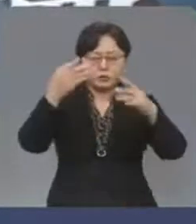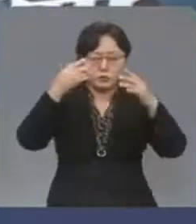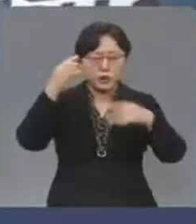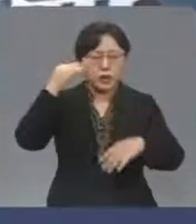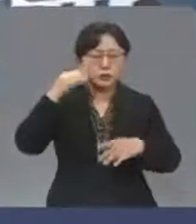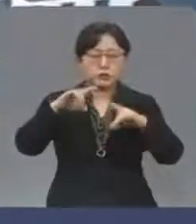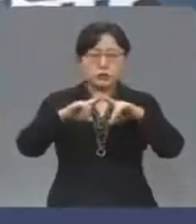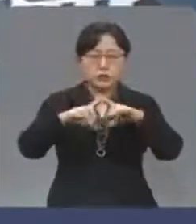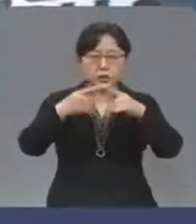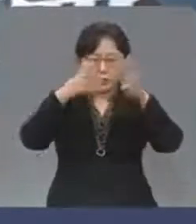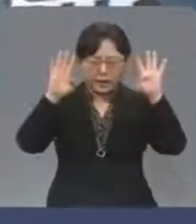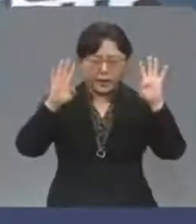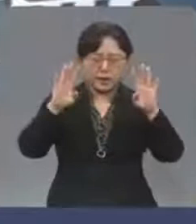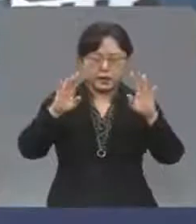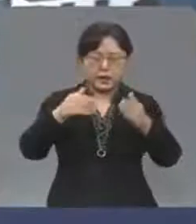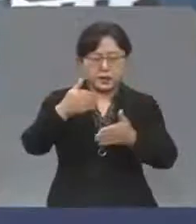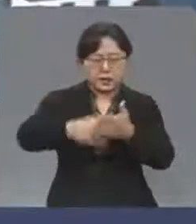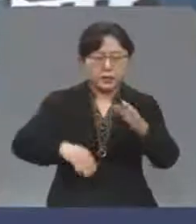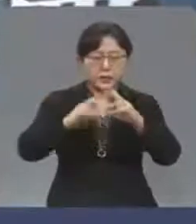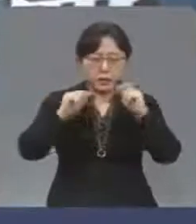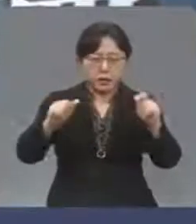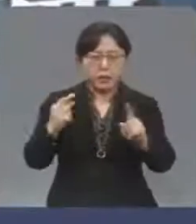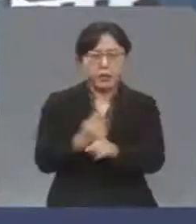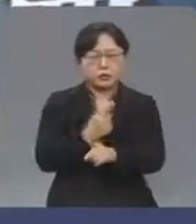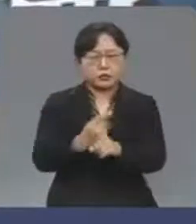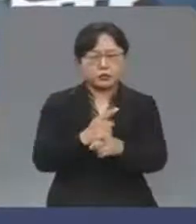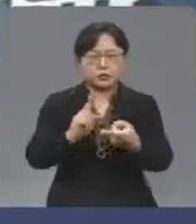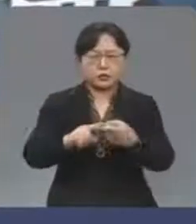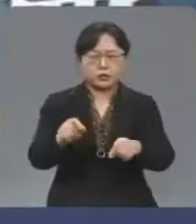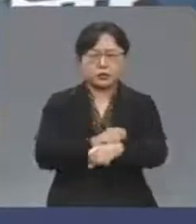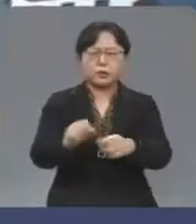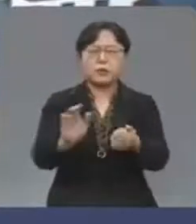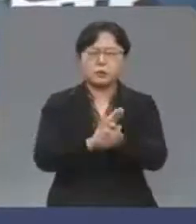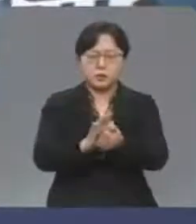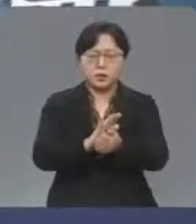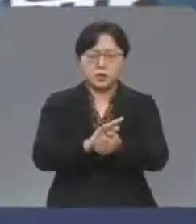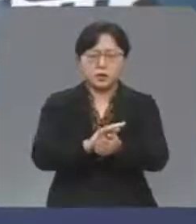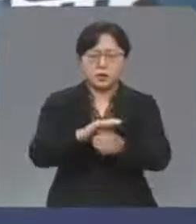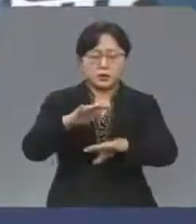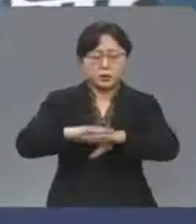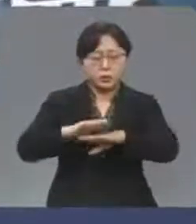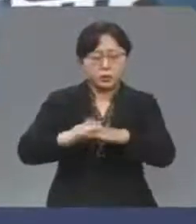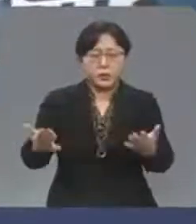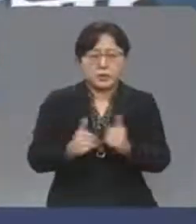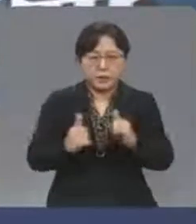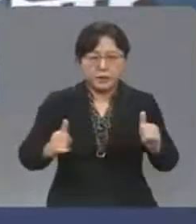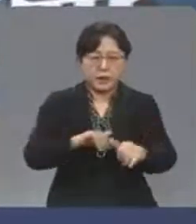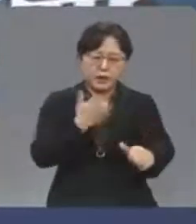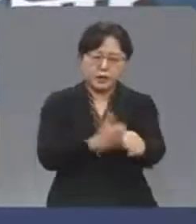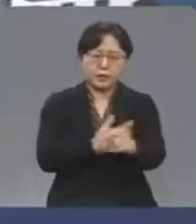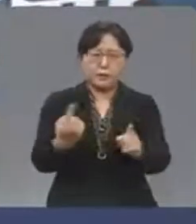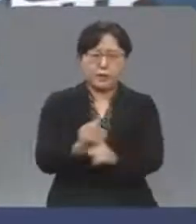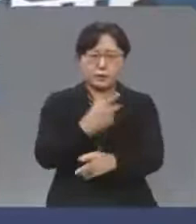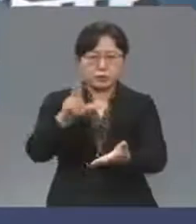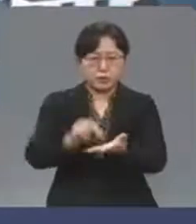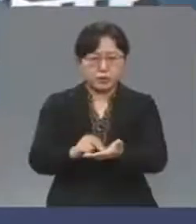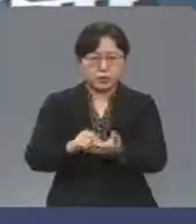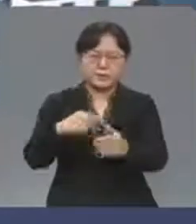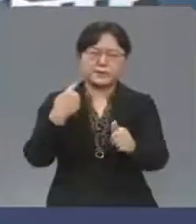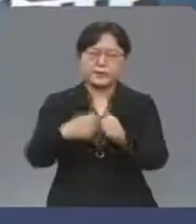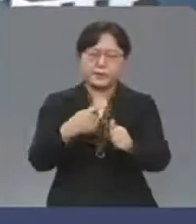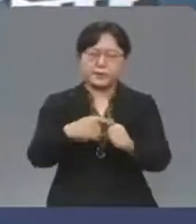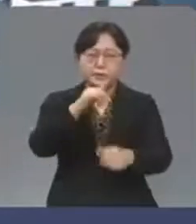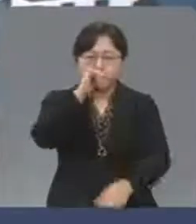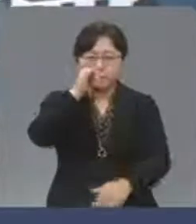자녀부지 용도 변경은 특혜가 될 가능성이 높다는 지적이 나왔고, 또 염전 노동자들의 인권 개선 문제 등에 대한 질타도